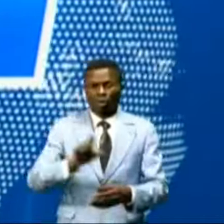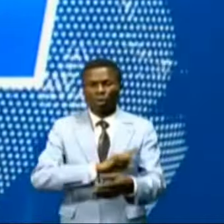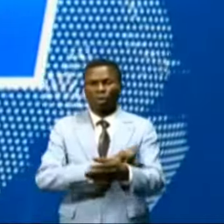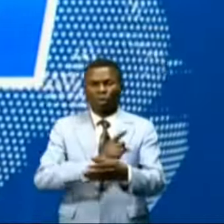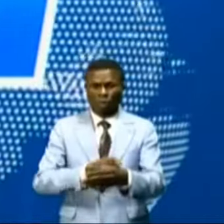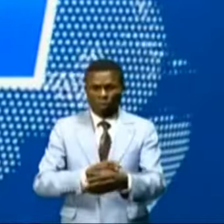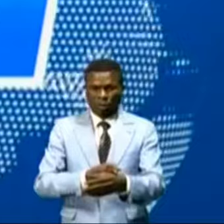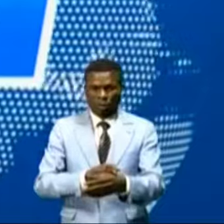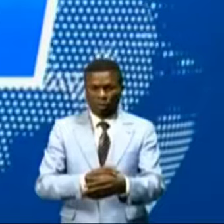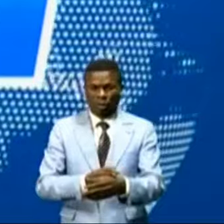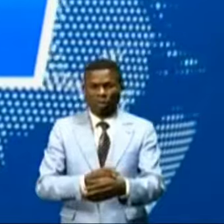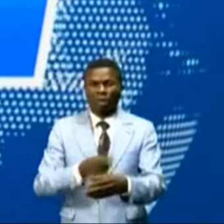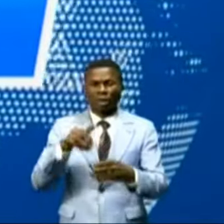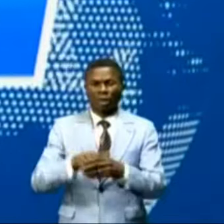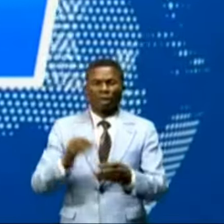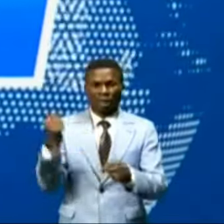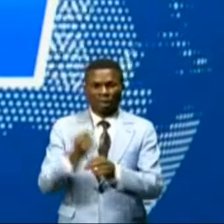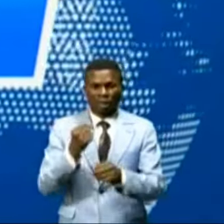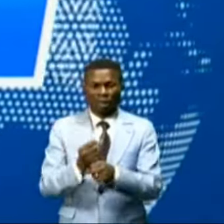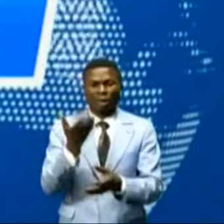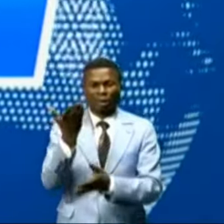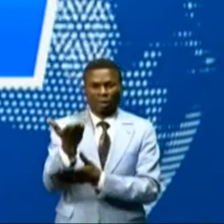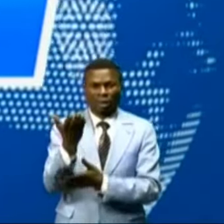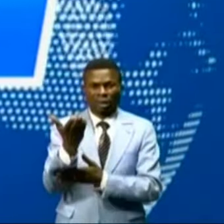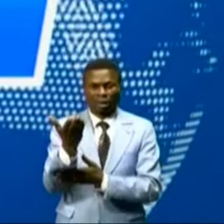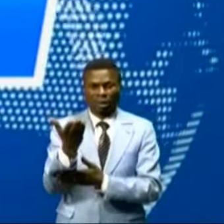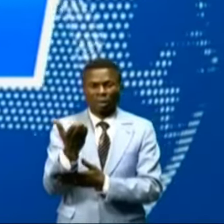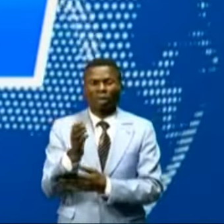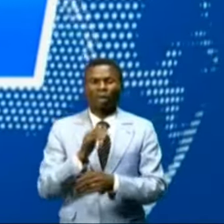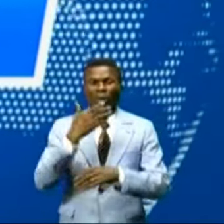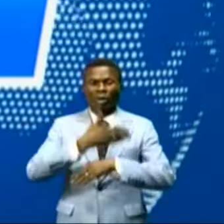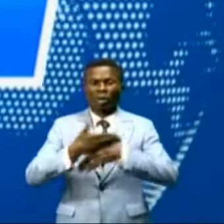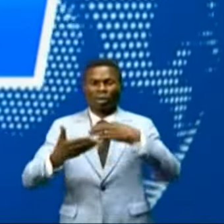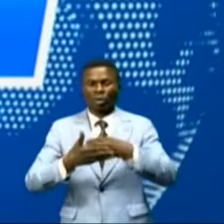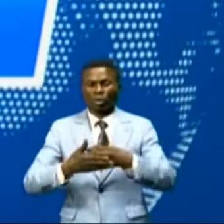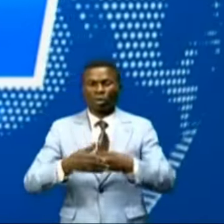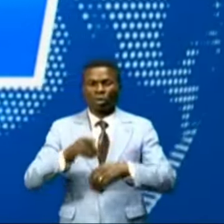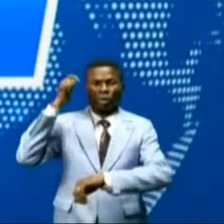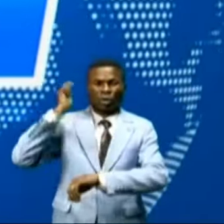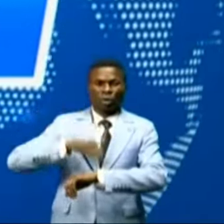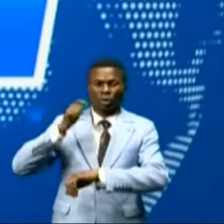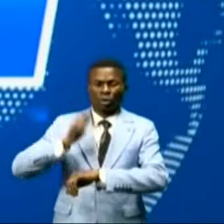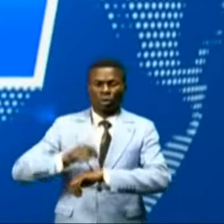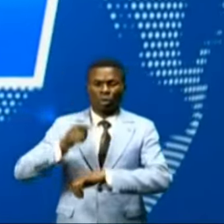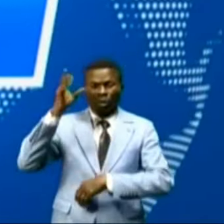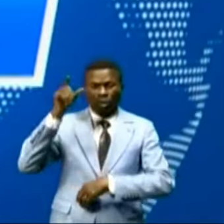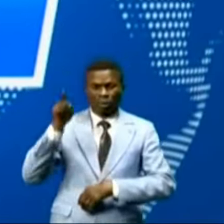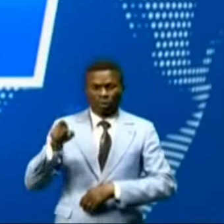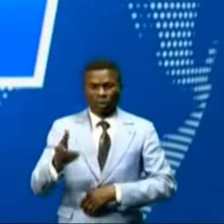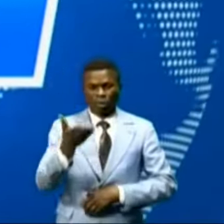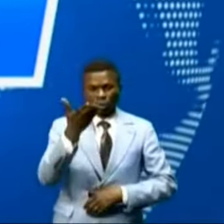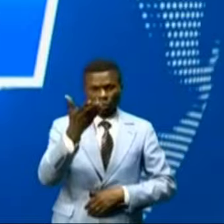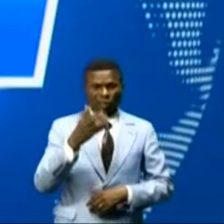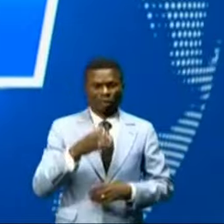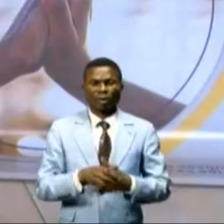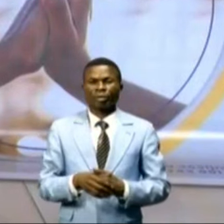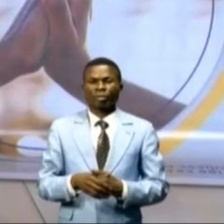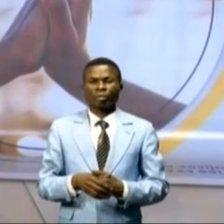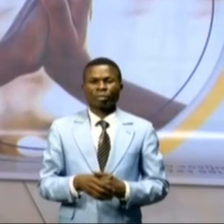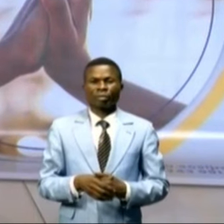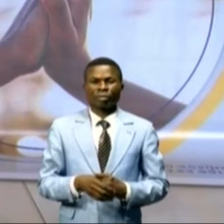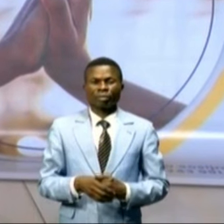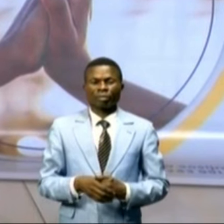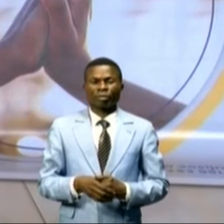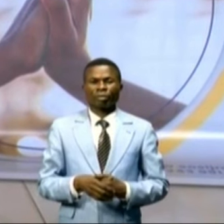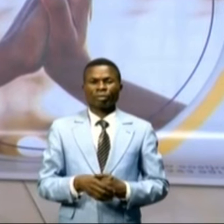ont au cours d'une séance de travail sollicité l'implantation des tribunaux dans les milieux ruraux. Anasizi Dumbu et Apo Nzuzi pour